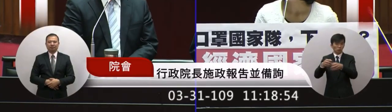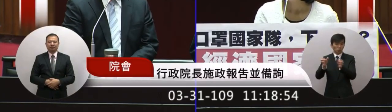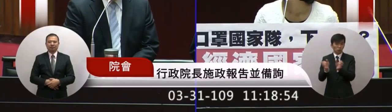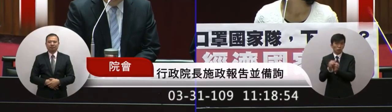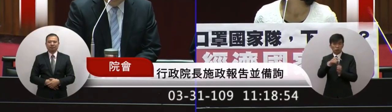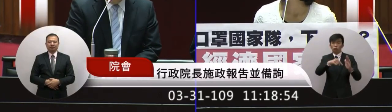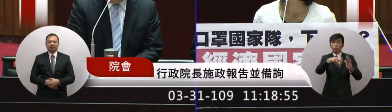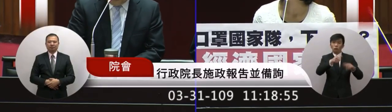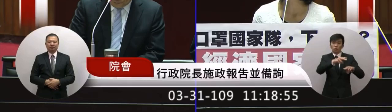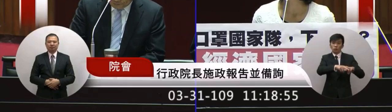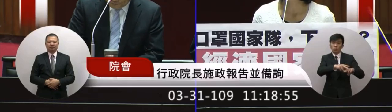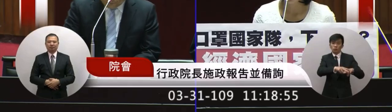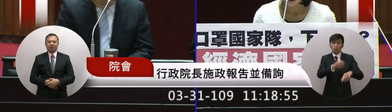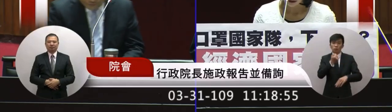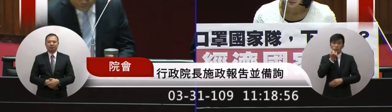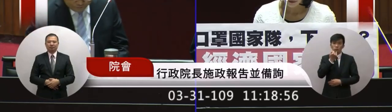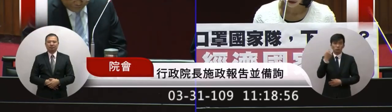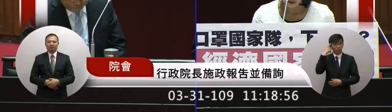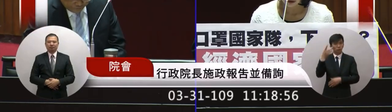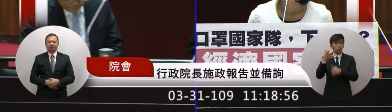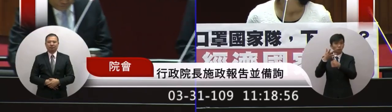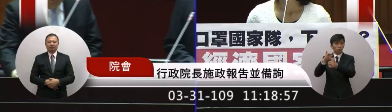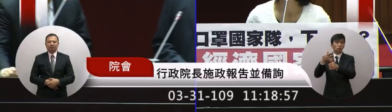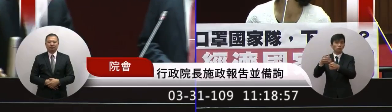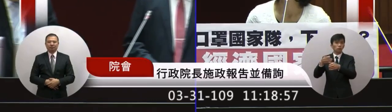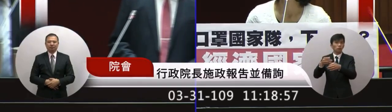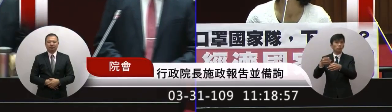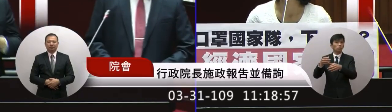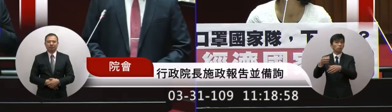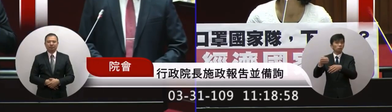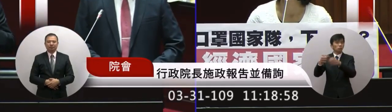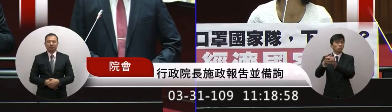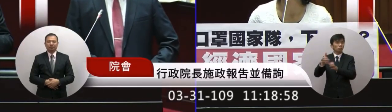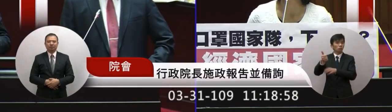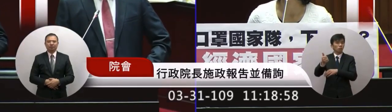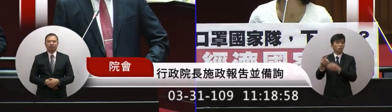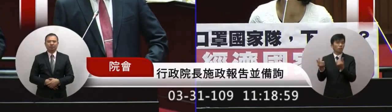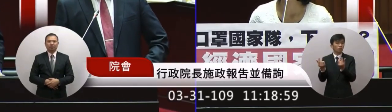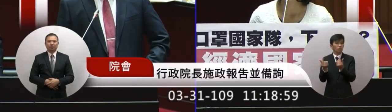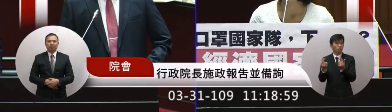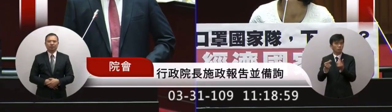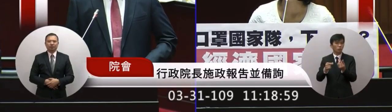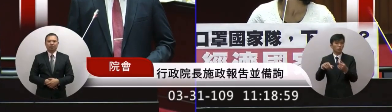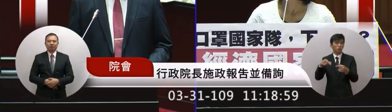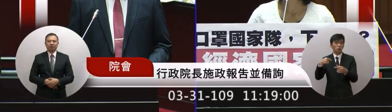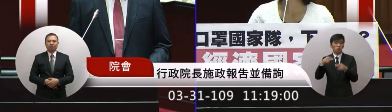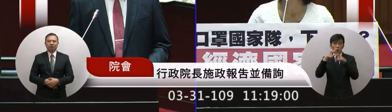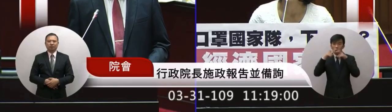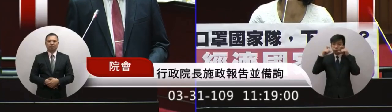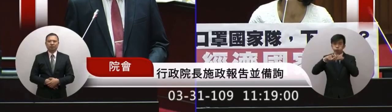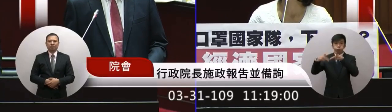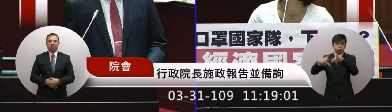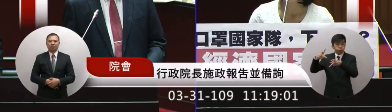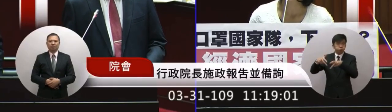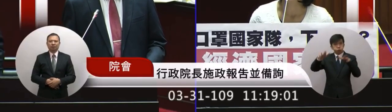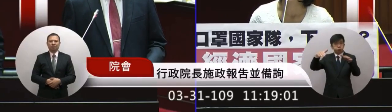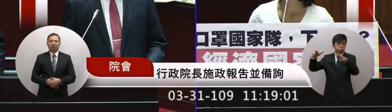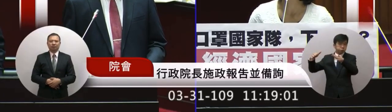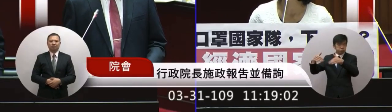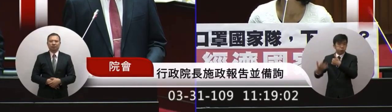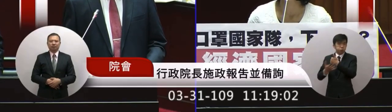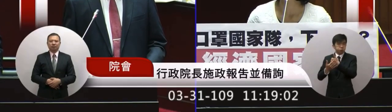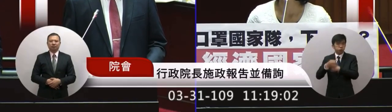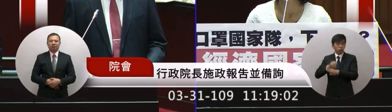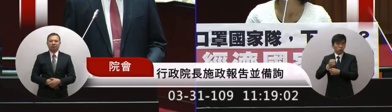休息一下。我想要就叫这个沈部长的部分，就是我们知道不论是口罩国家队哦，这个过程当中确